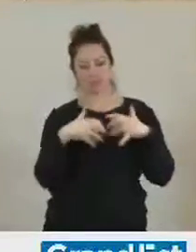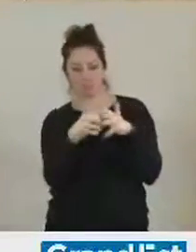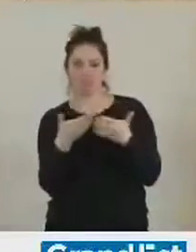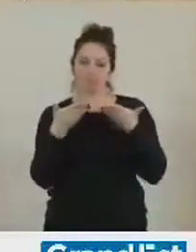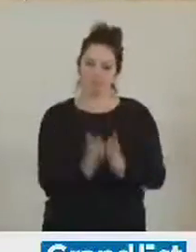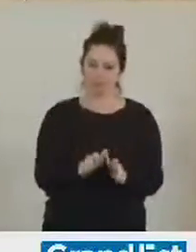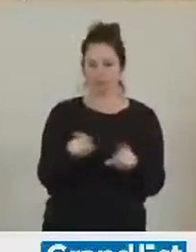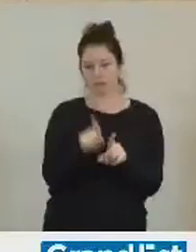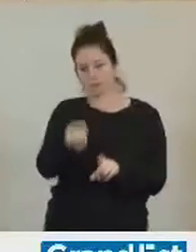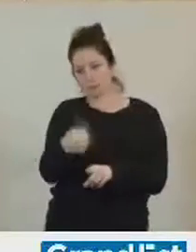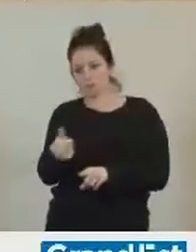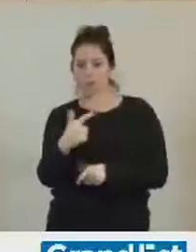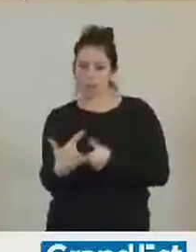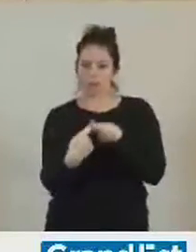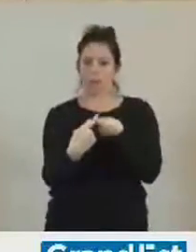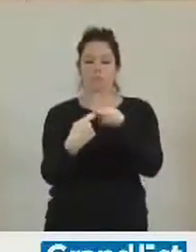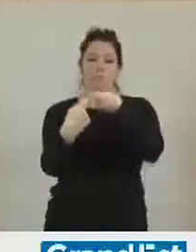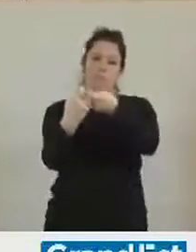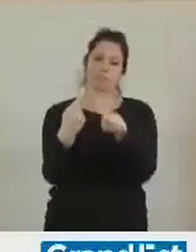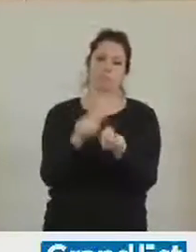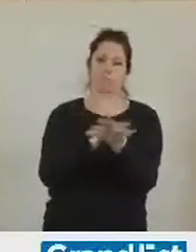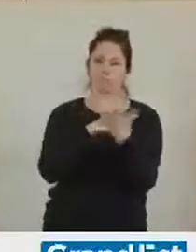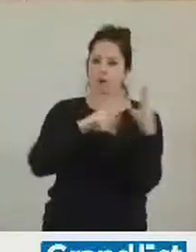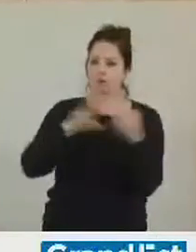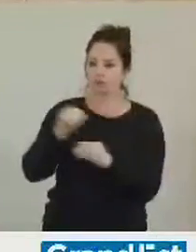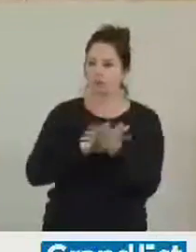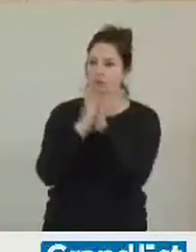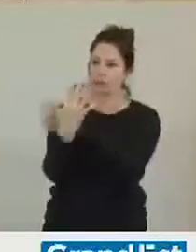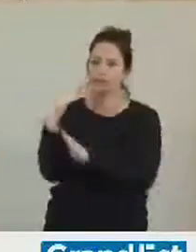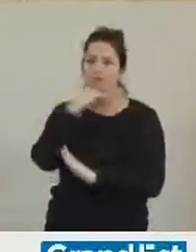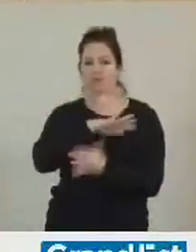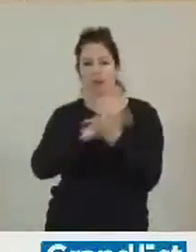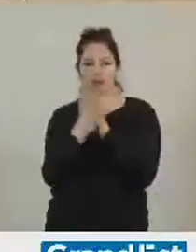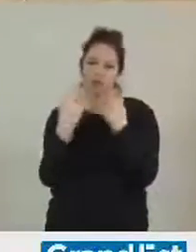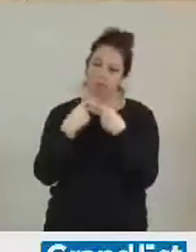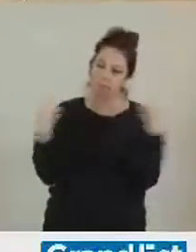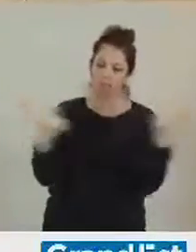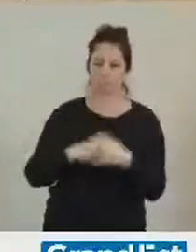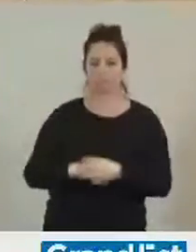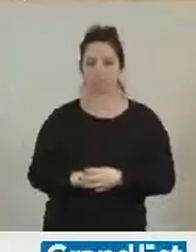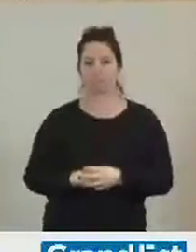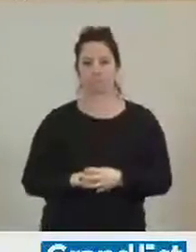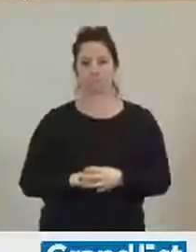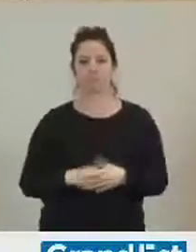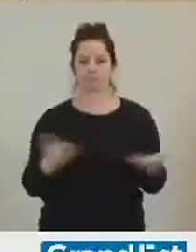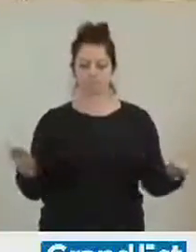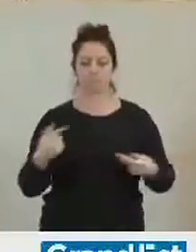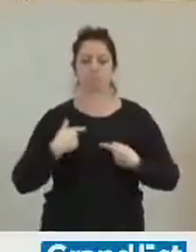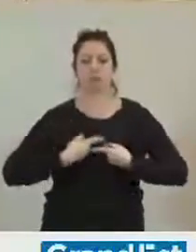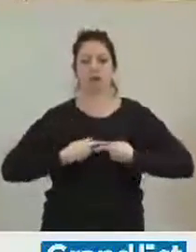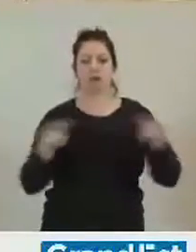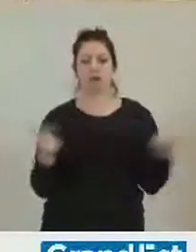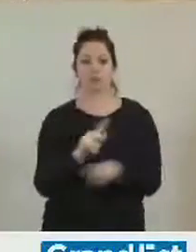de s'adapter à cette population qui évolue très vite, notamment dans ses pratiques. À cela, je dois vous annoncer la création de